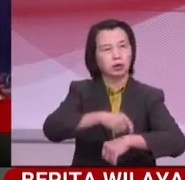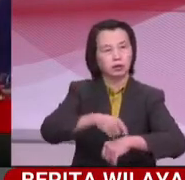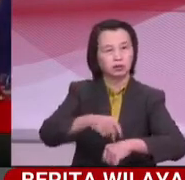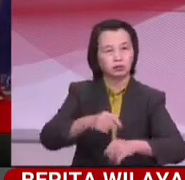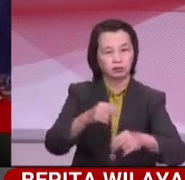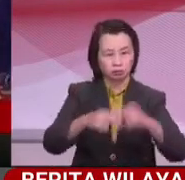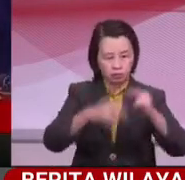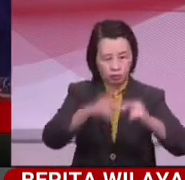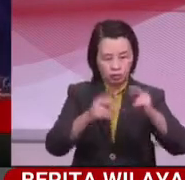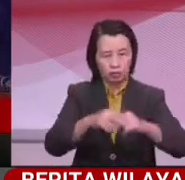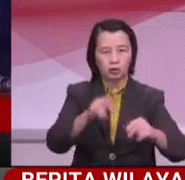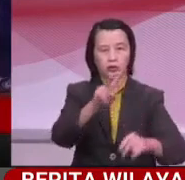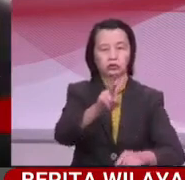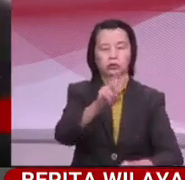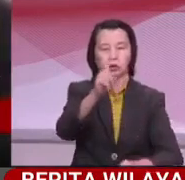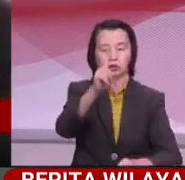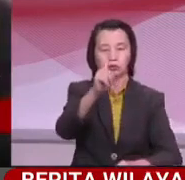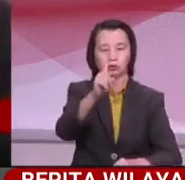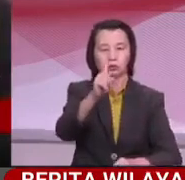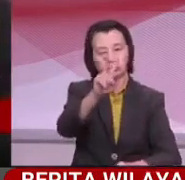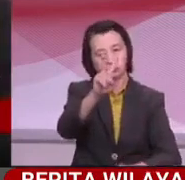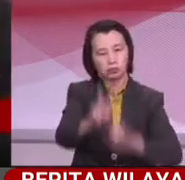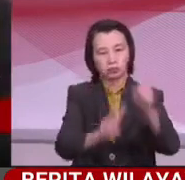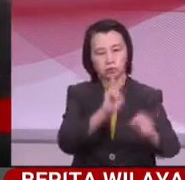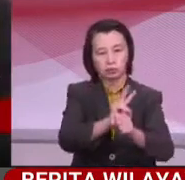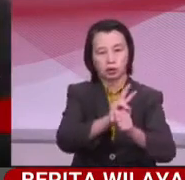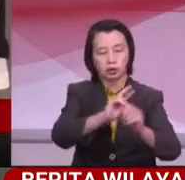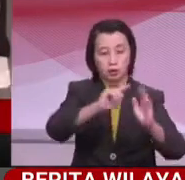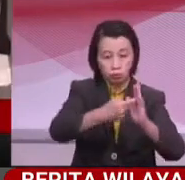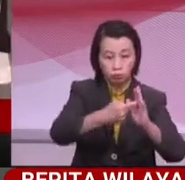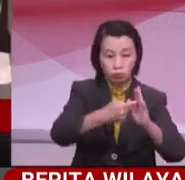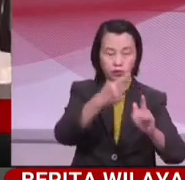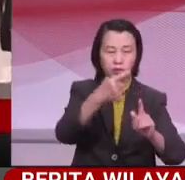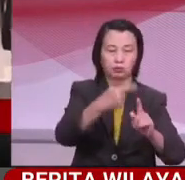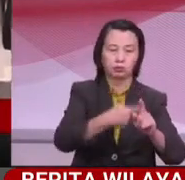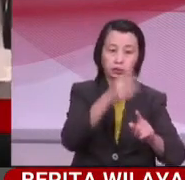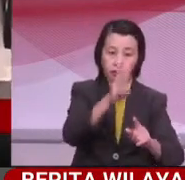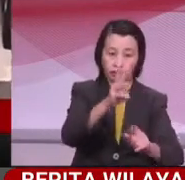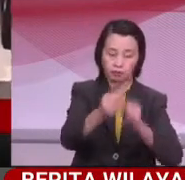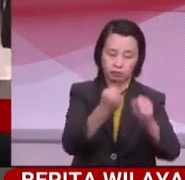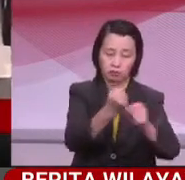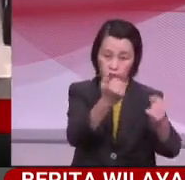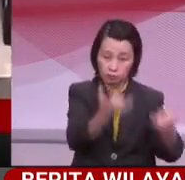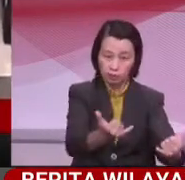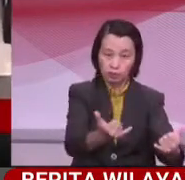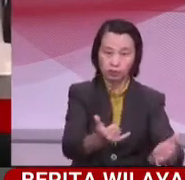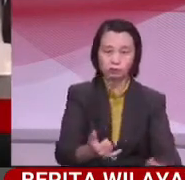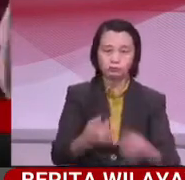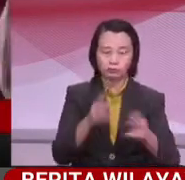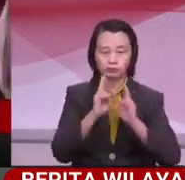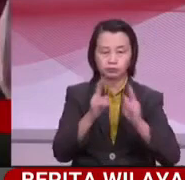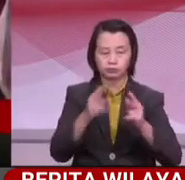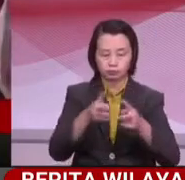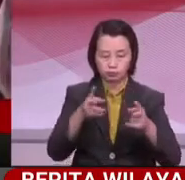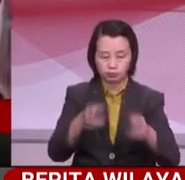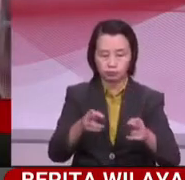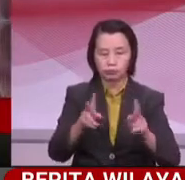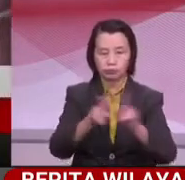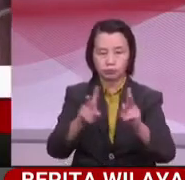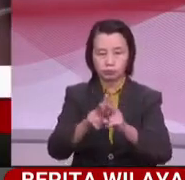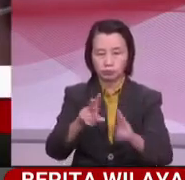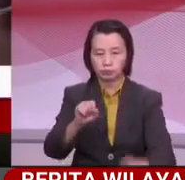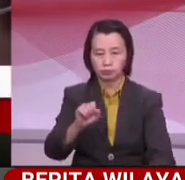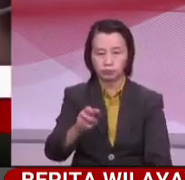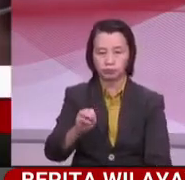masa selama 24 bulan bermula bulan Ajun tahun ini berucap pada majelis peresmian skin pembesaran Kampung